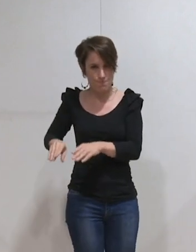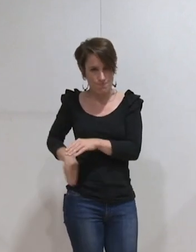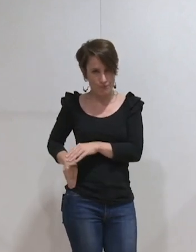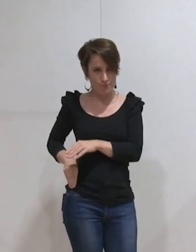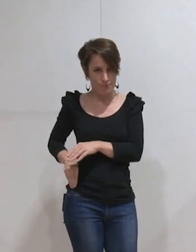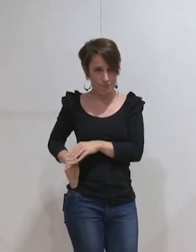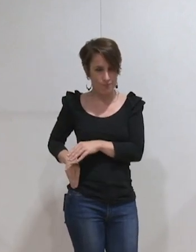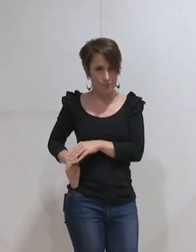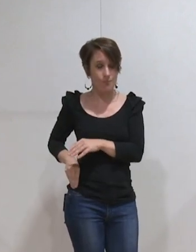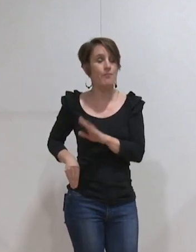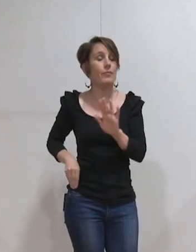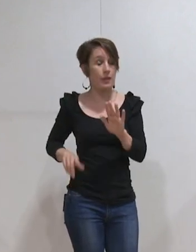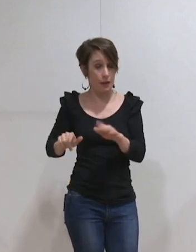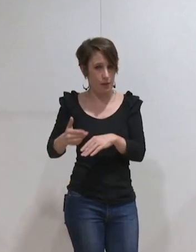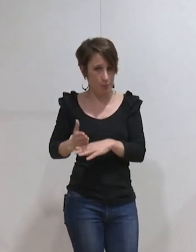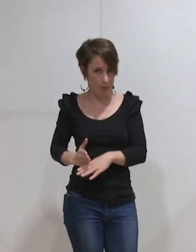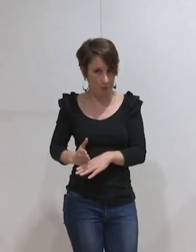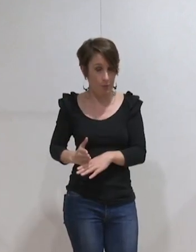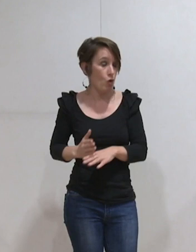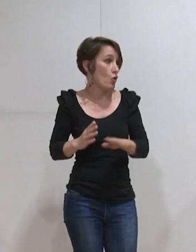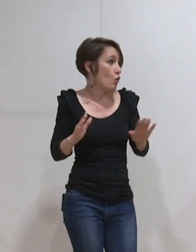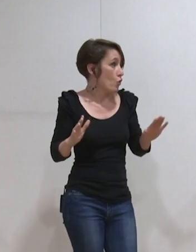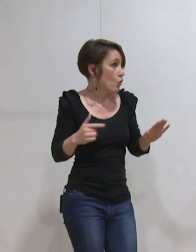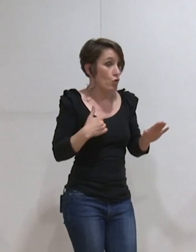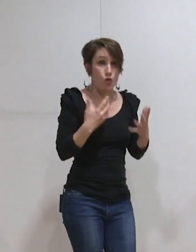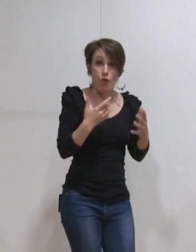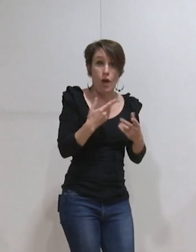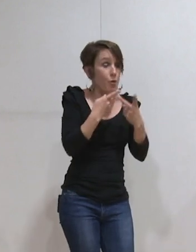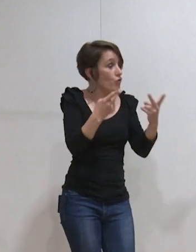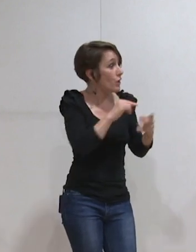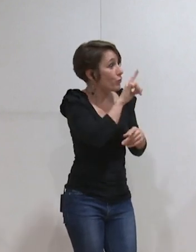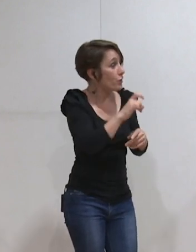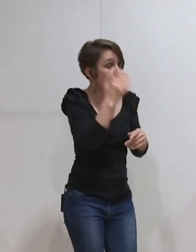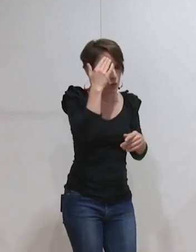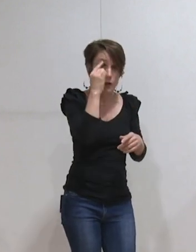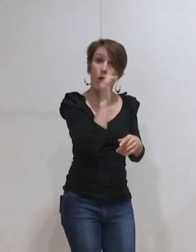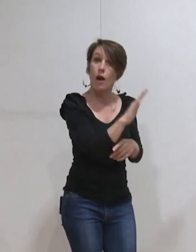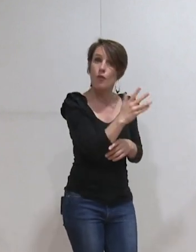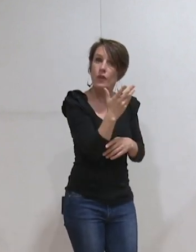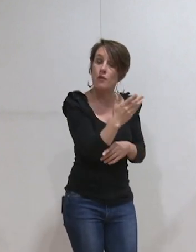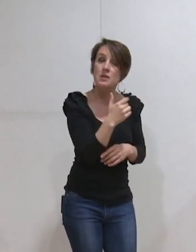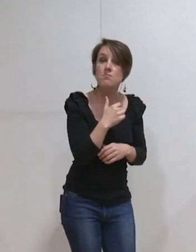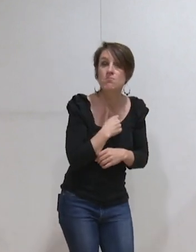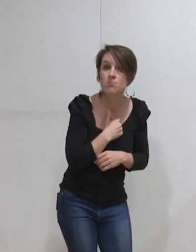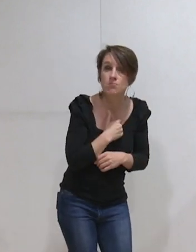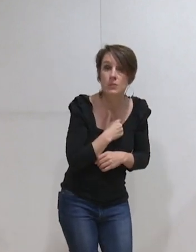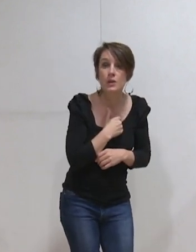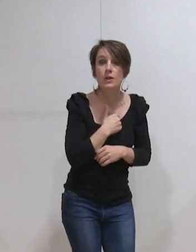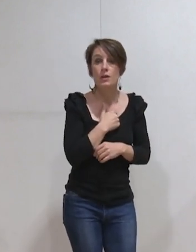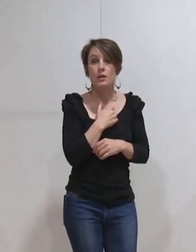portative et donc voilà je voulais vous interroger savoir quelle était votre position et